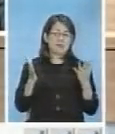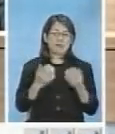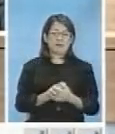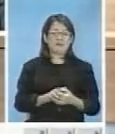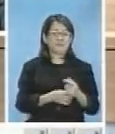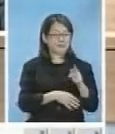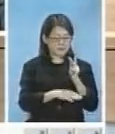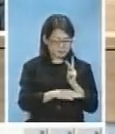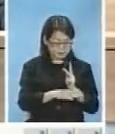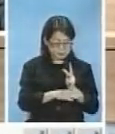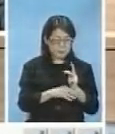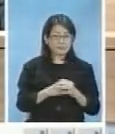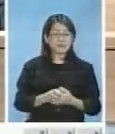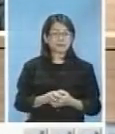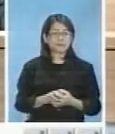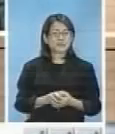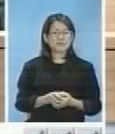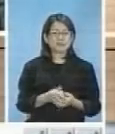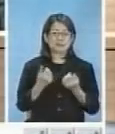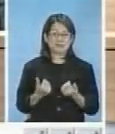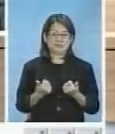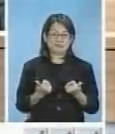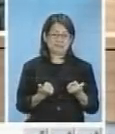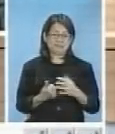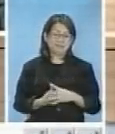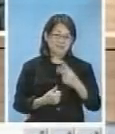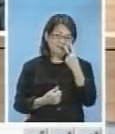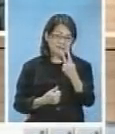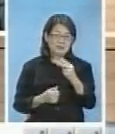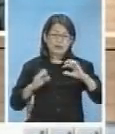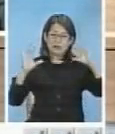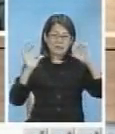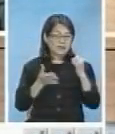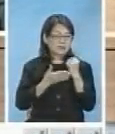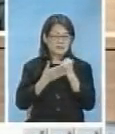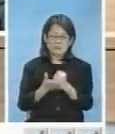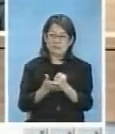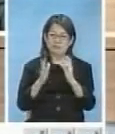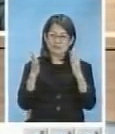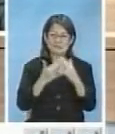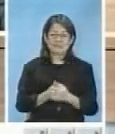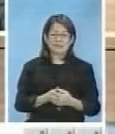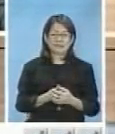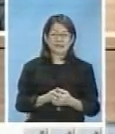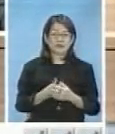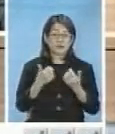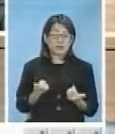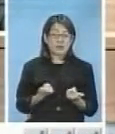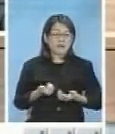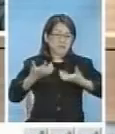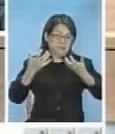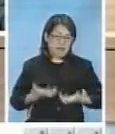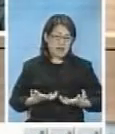านประธานครับวันนี้ไม่มีวี่แววความช่วยเหลือจากรัฐบาลเอาไม่อยู่แล้วครับท่านประธานครับวันนี้เอาไ